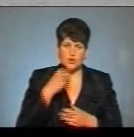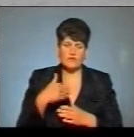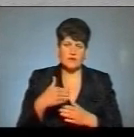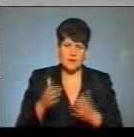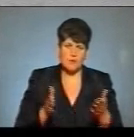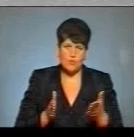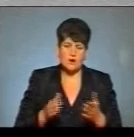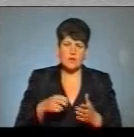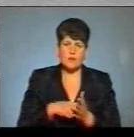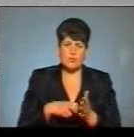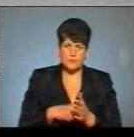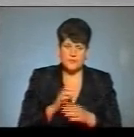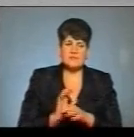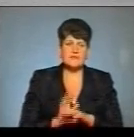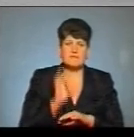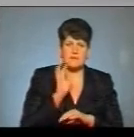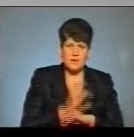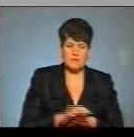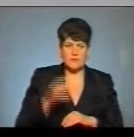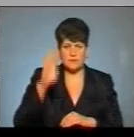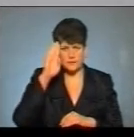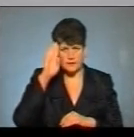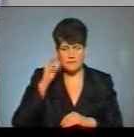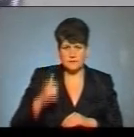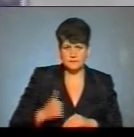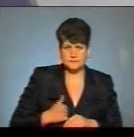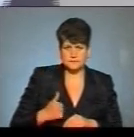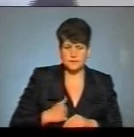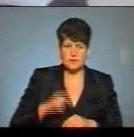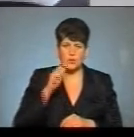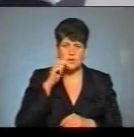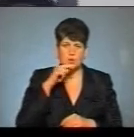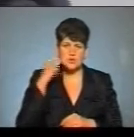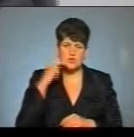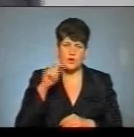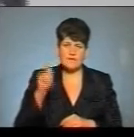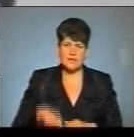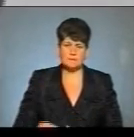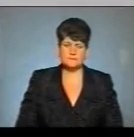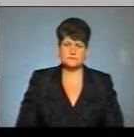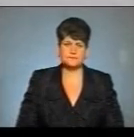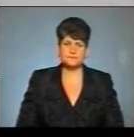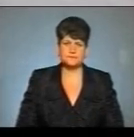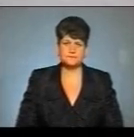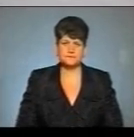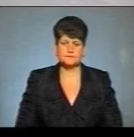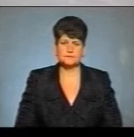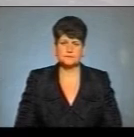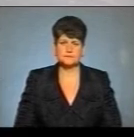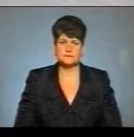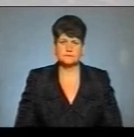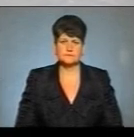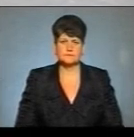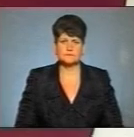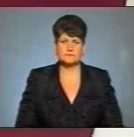відділення. Звідти він їх відправить воїнам українсько-російської війни. Світлана Лазорик, Володимир Заболотний. Новини на Суспільному. Тернопіль.